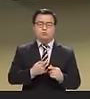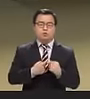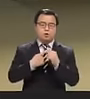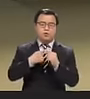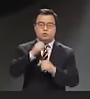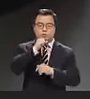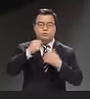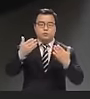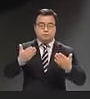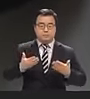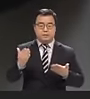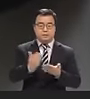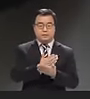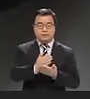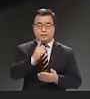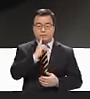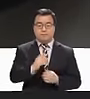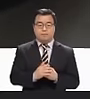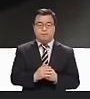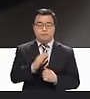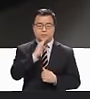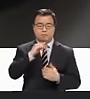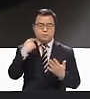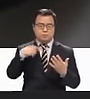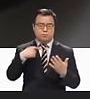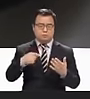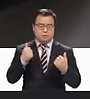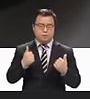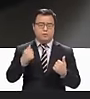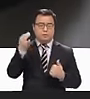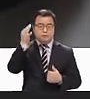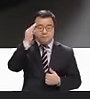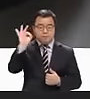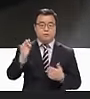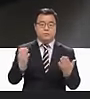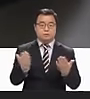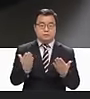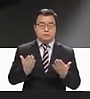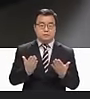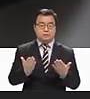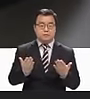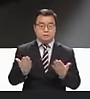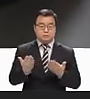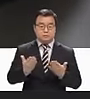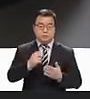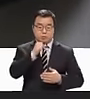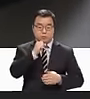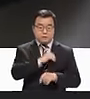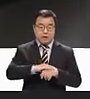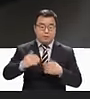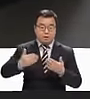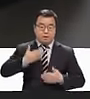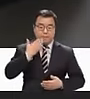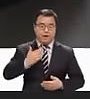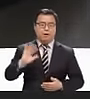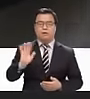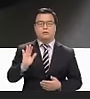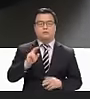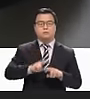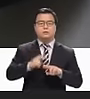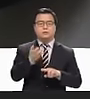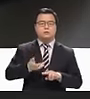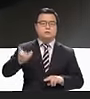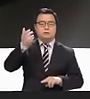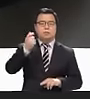얘기입니다. 정말 수업도 열심히 하고 인정받고 이래요. 금평 잘 받을 수 있냐? 못 받아요. 승진도 못해요. 그